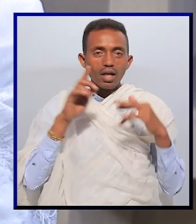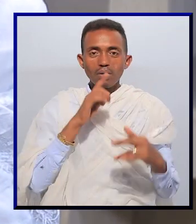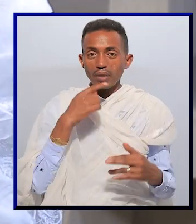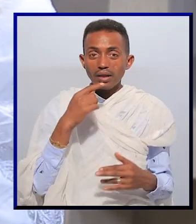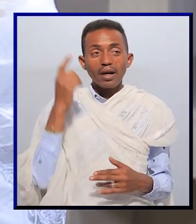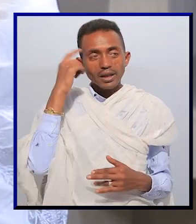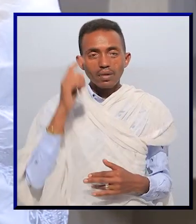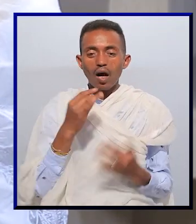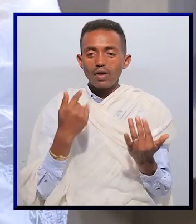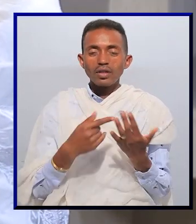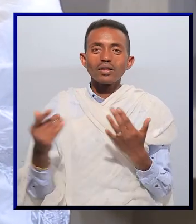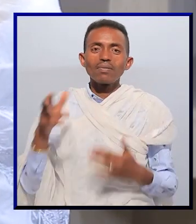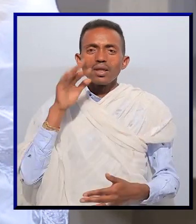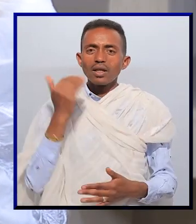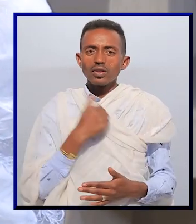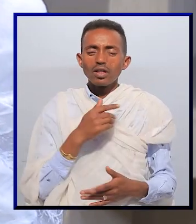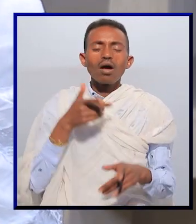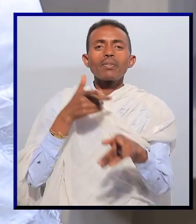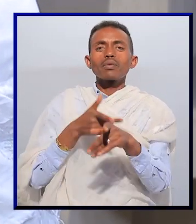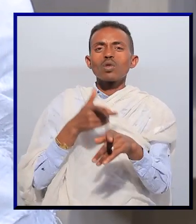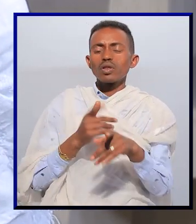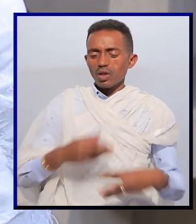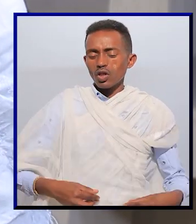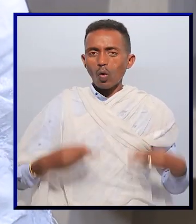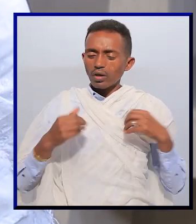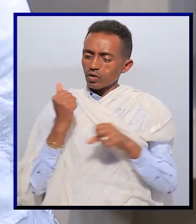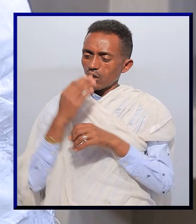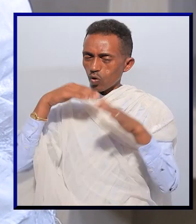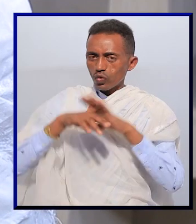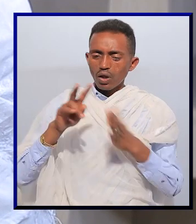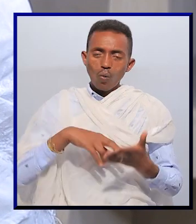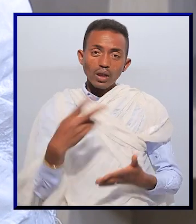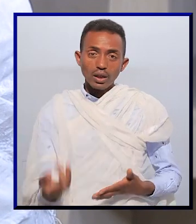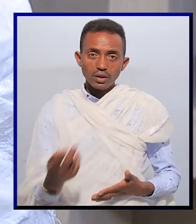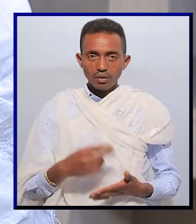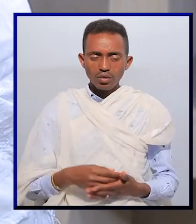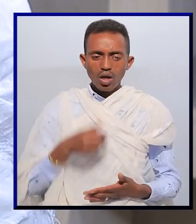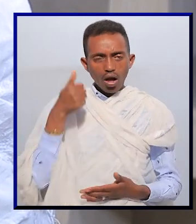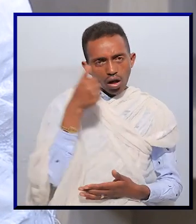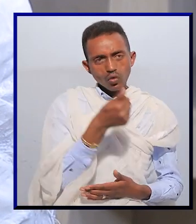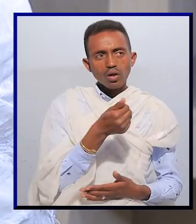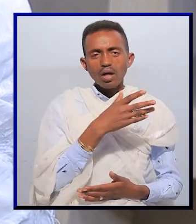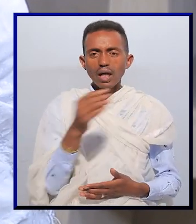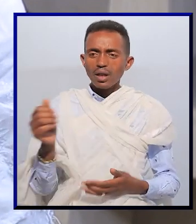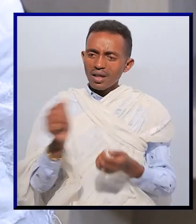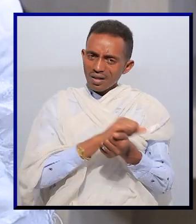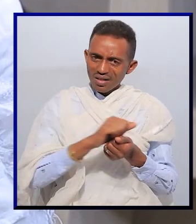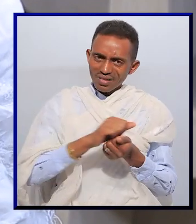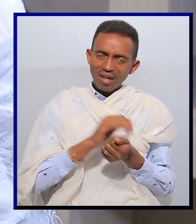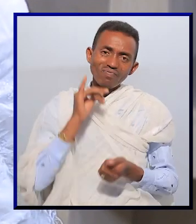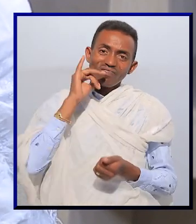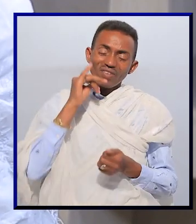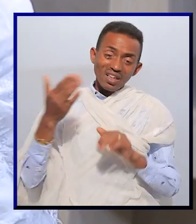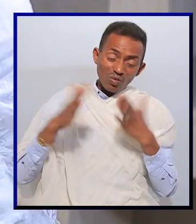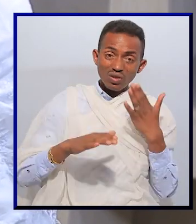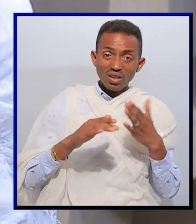በግብረ ሰዶማዊነት ስራ ውስጥ ወድቃለች። ራሷን ለማጥፋት እንደወሰነችም ነው በስልክ